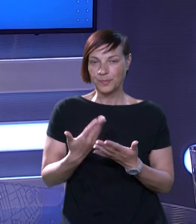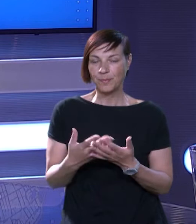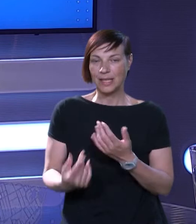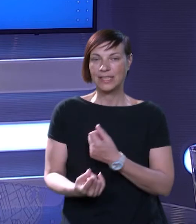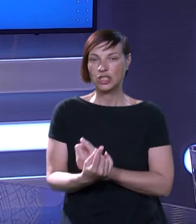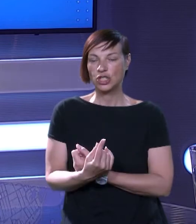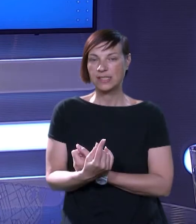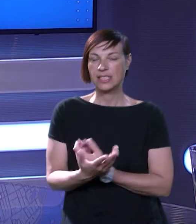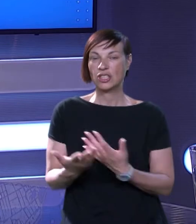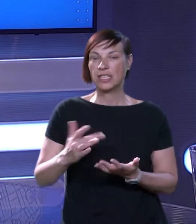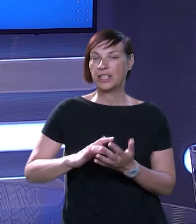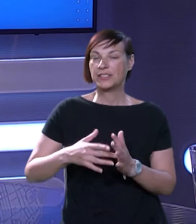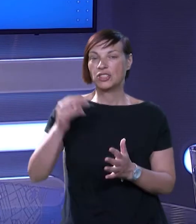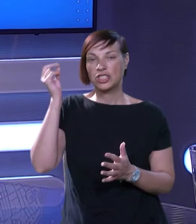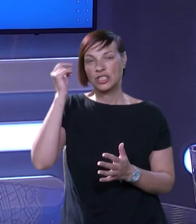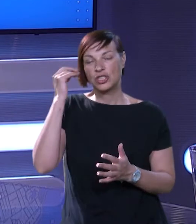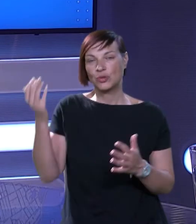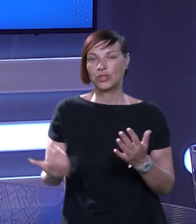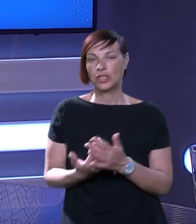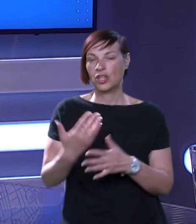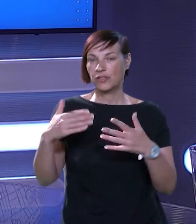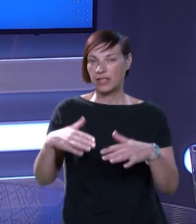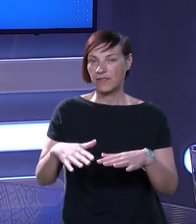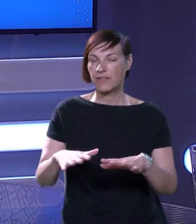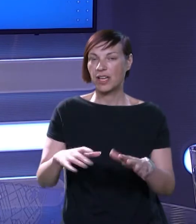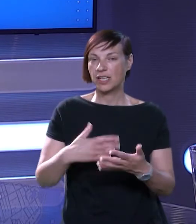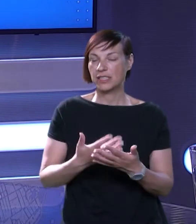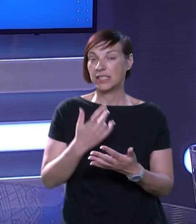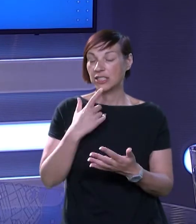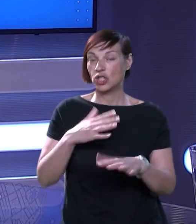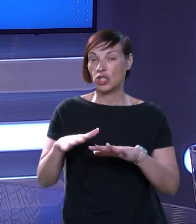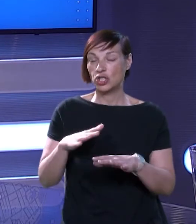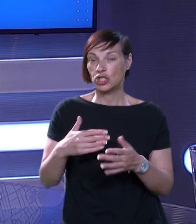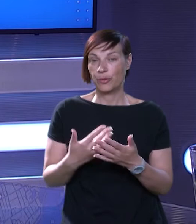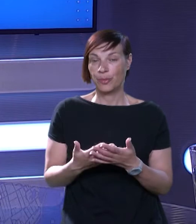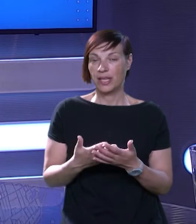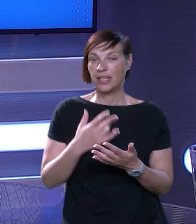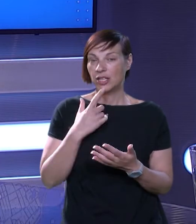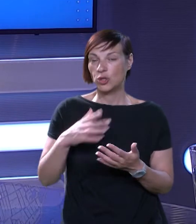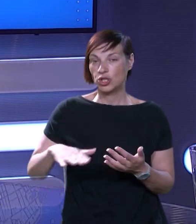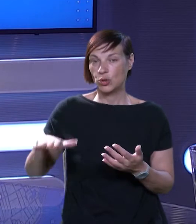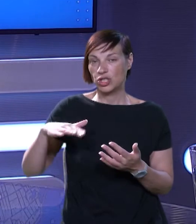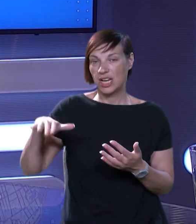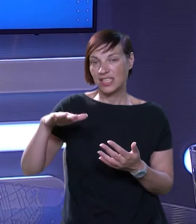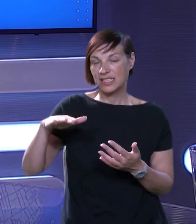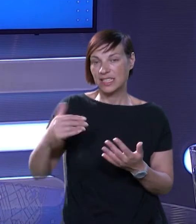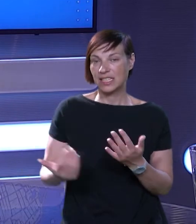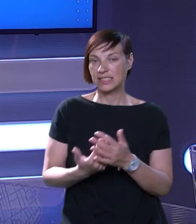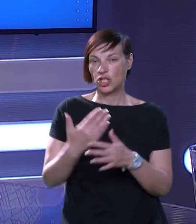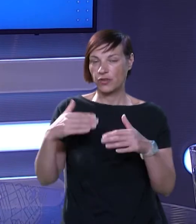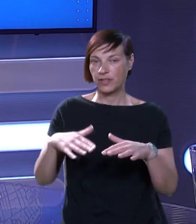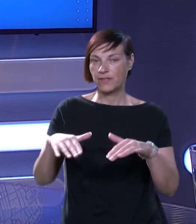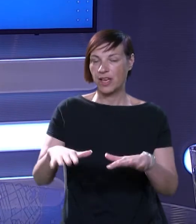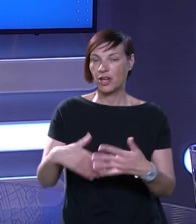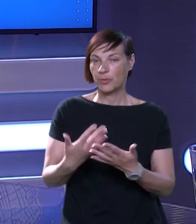E to se dogodilo tamo, znači došli su svi čut Novi val i to ljudi koje Novi val koji su odrastali s Novim valom, koje